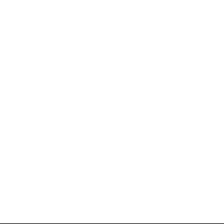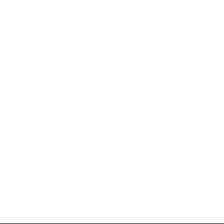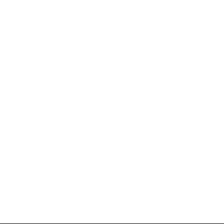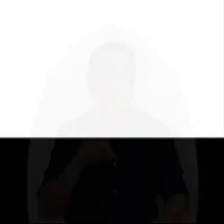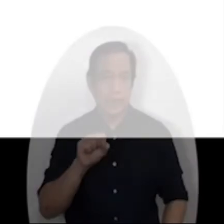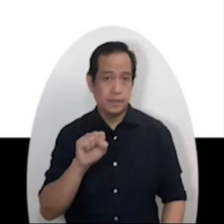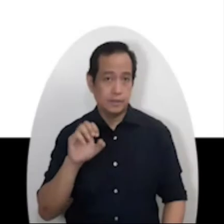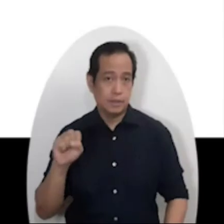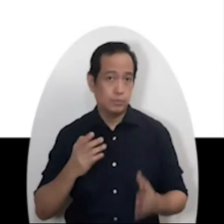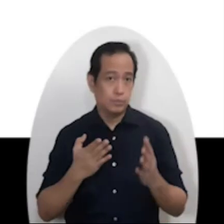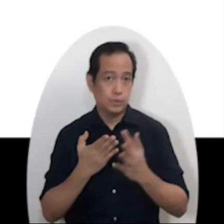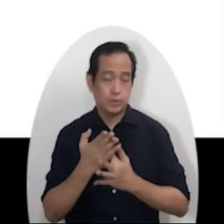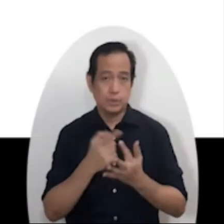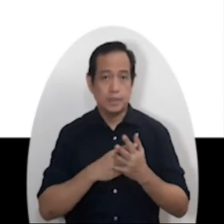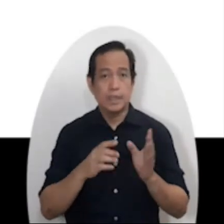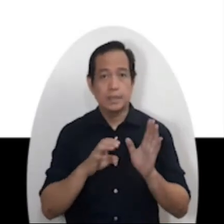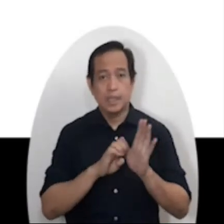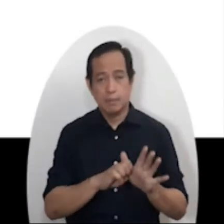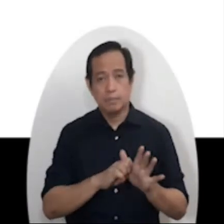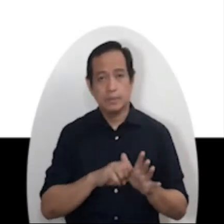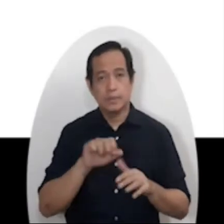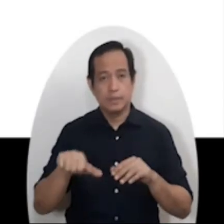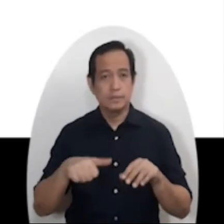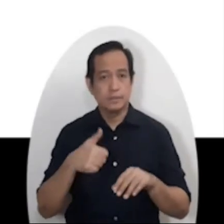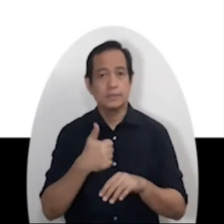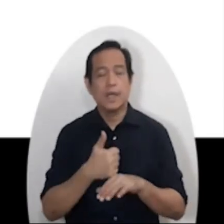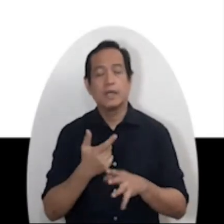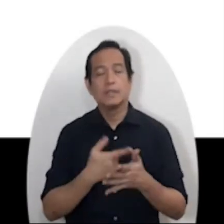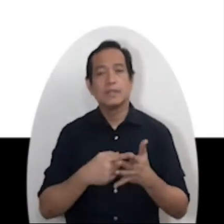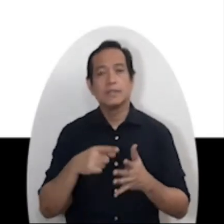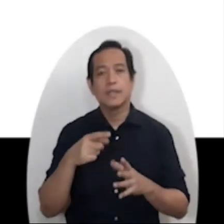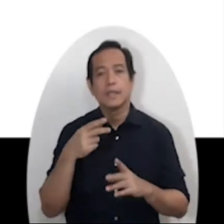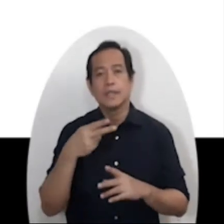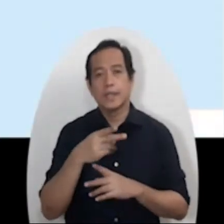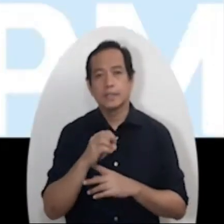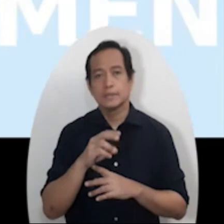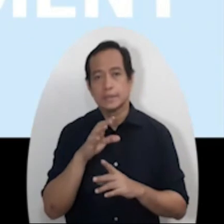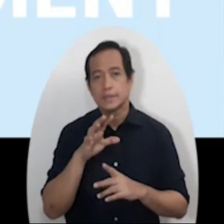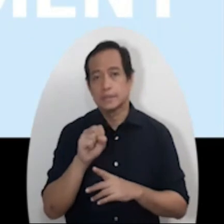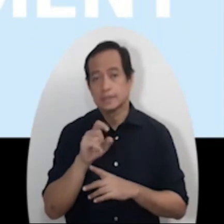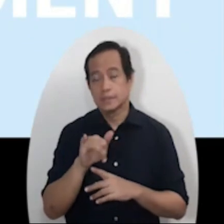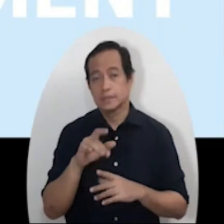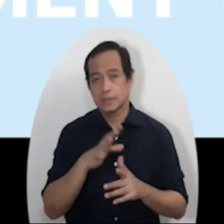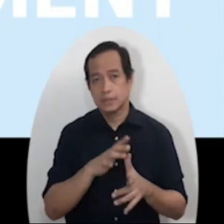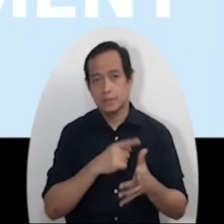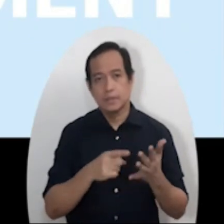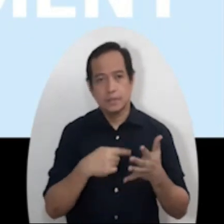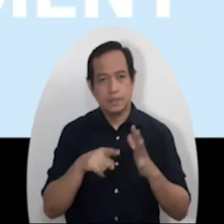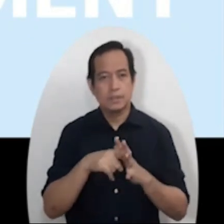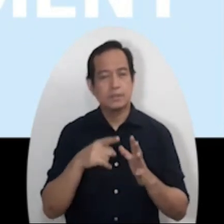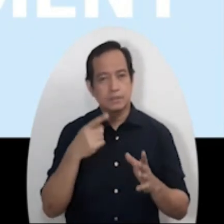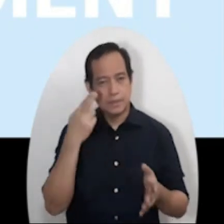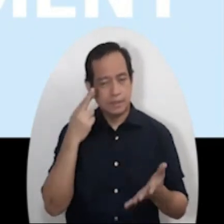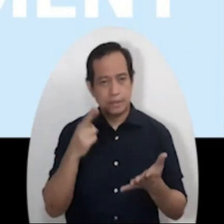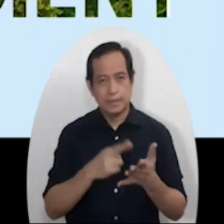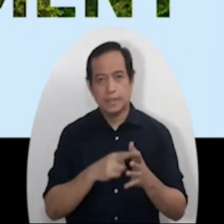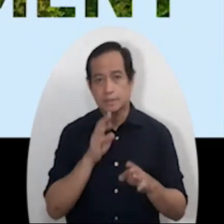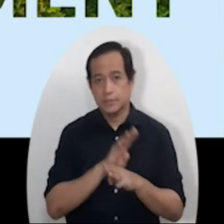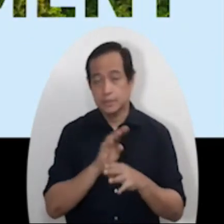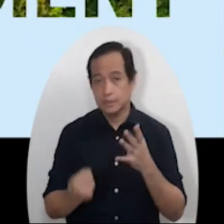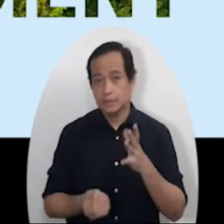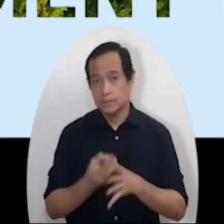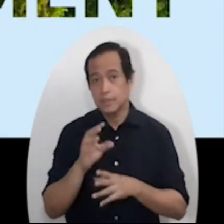ng pag-asa dahil may pamilya ako na nagpapalakas ko sa akin. Sobrang mixed emotion